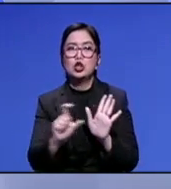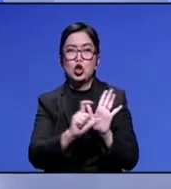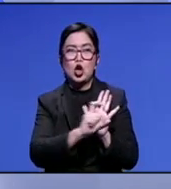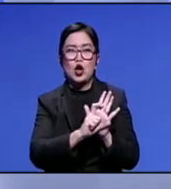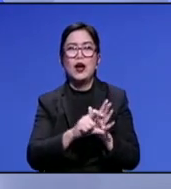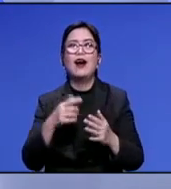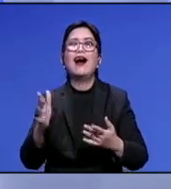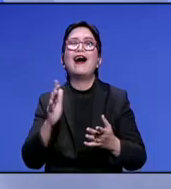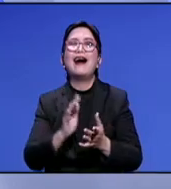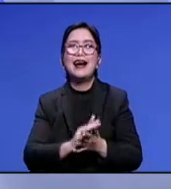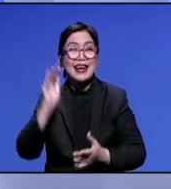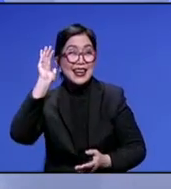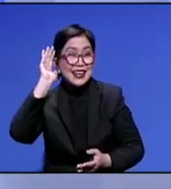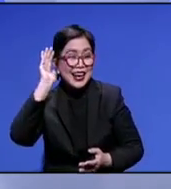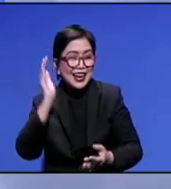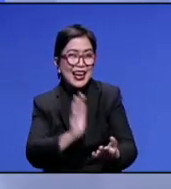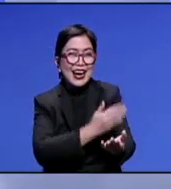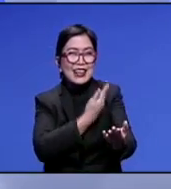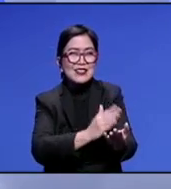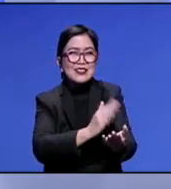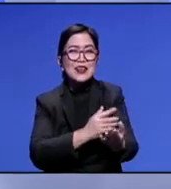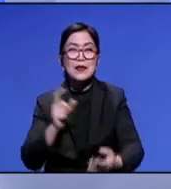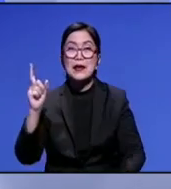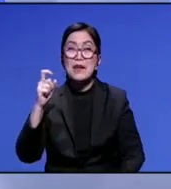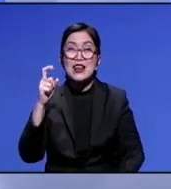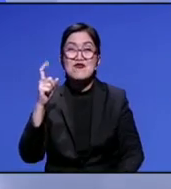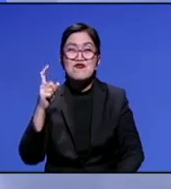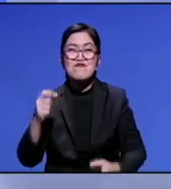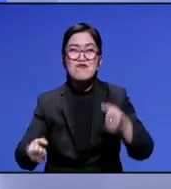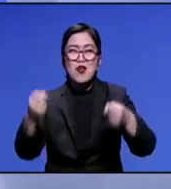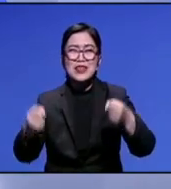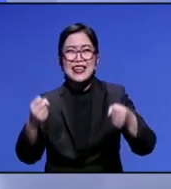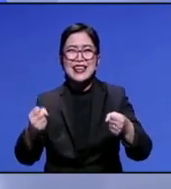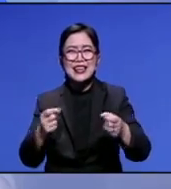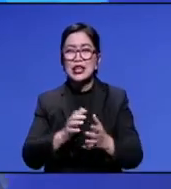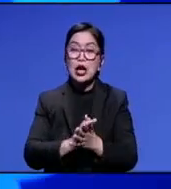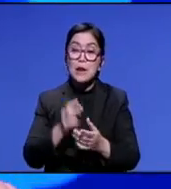mendengarkan lagu favorit menggunakan parfum mobil atau berbincang-bincang